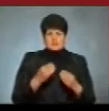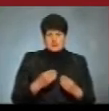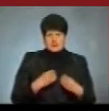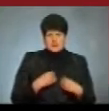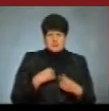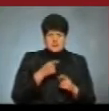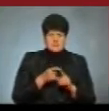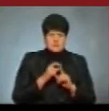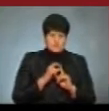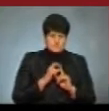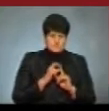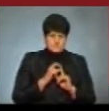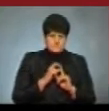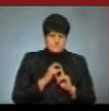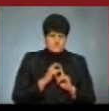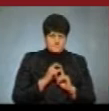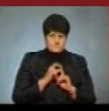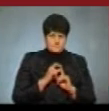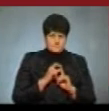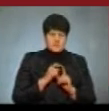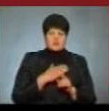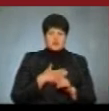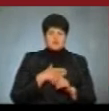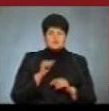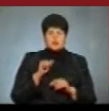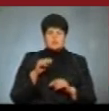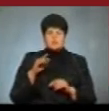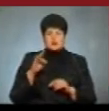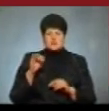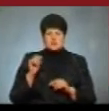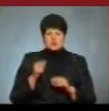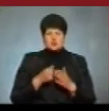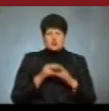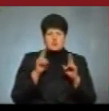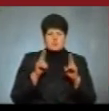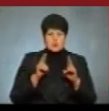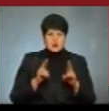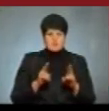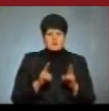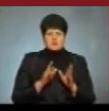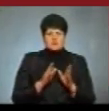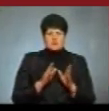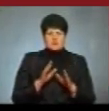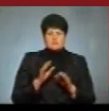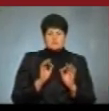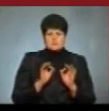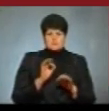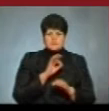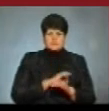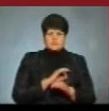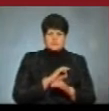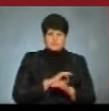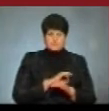дали одні відповідь. Наші атракціони до правил будови і безпечної